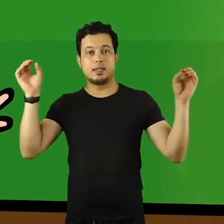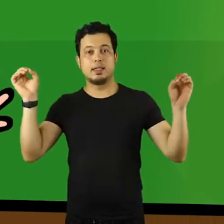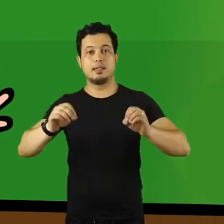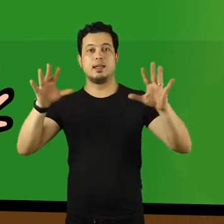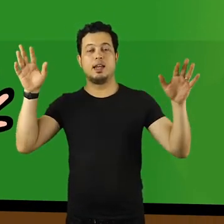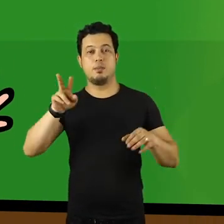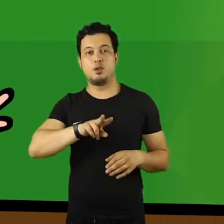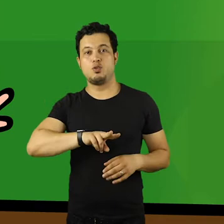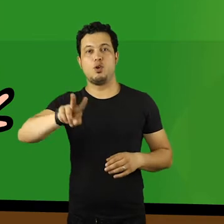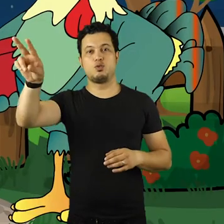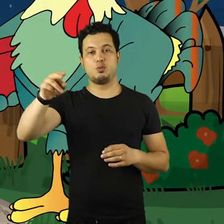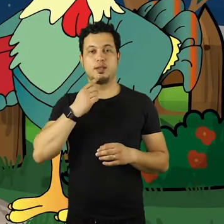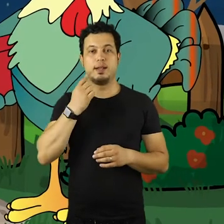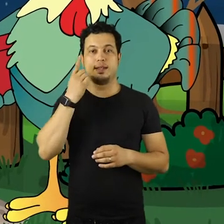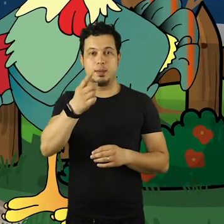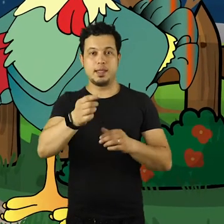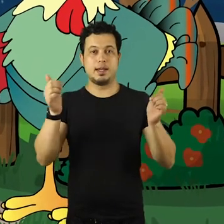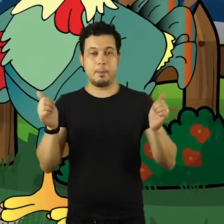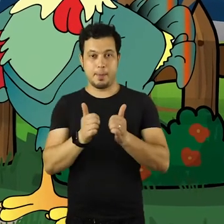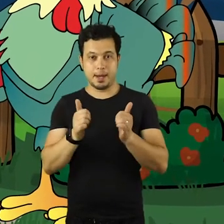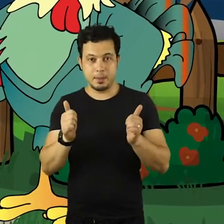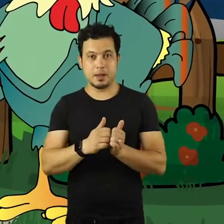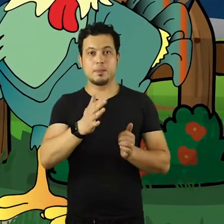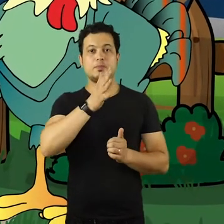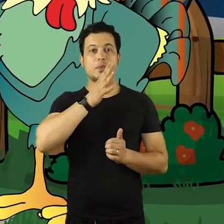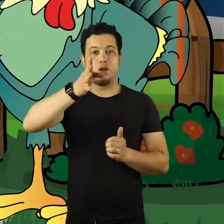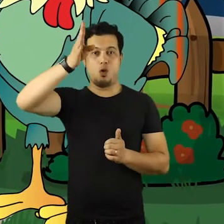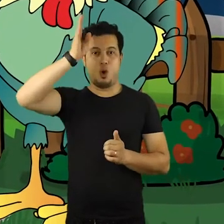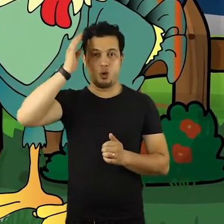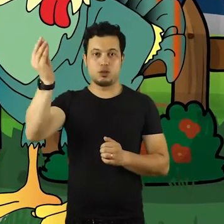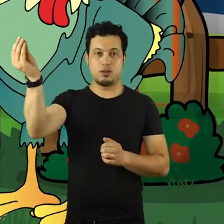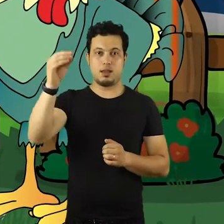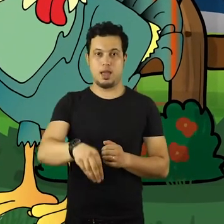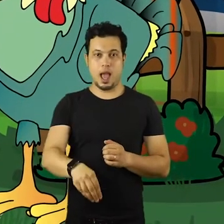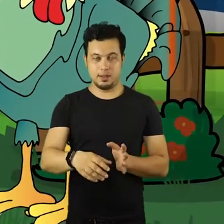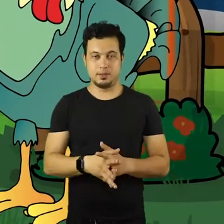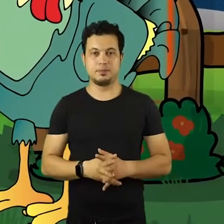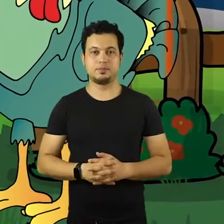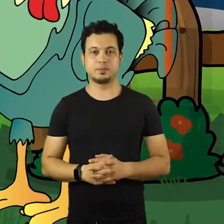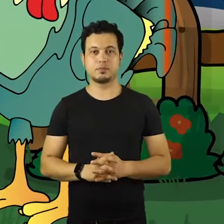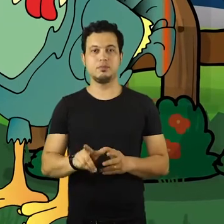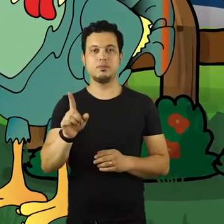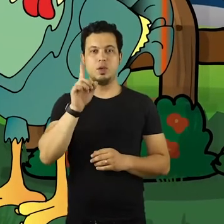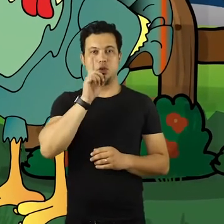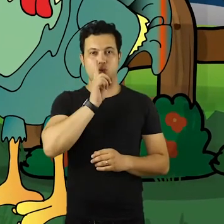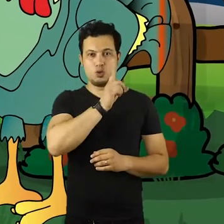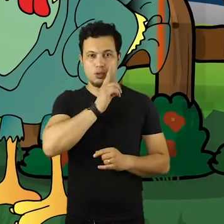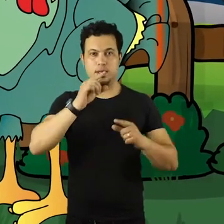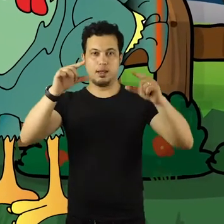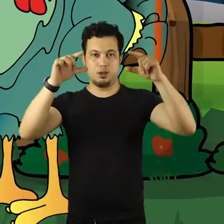sihirli yolculuğumuz. Demeleriyle birlikte bilgi horoz yanlarında beliriverdi. Gözünde